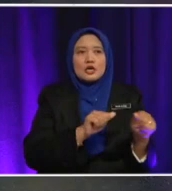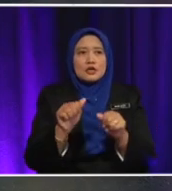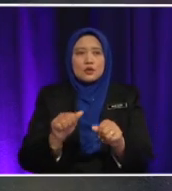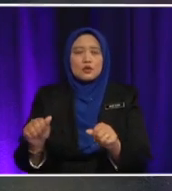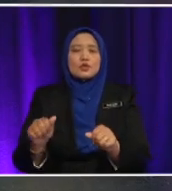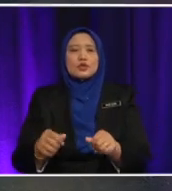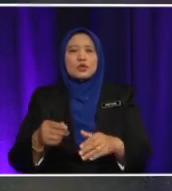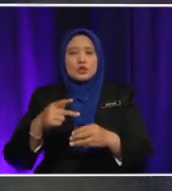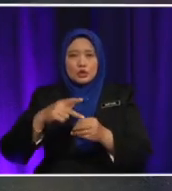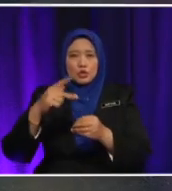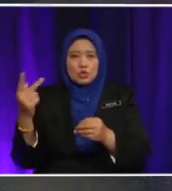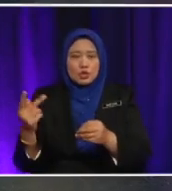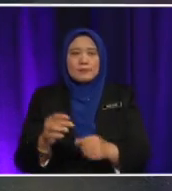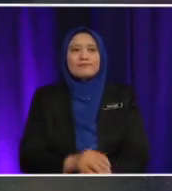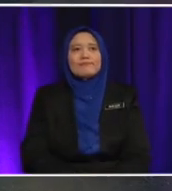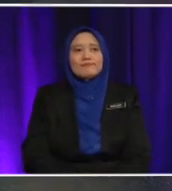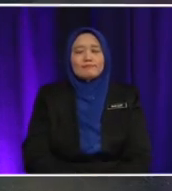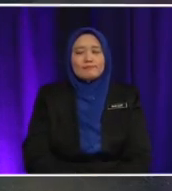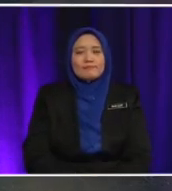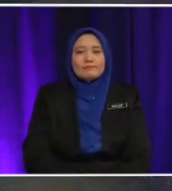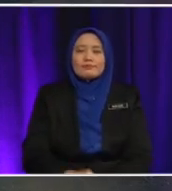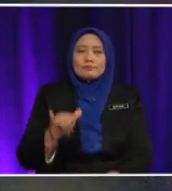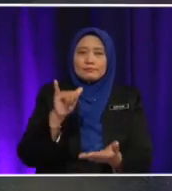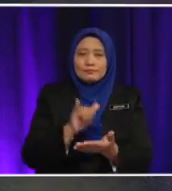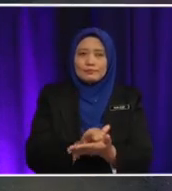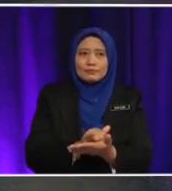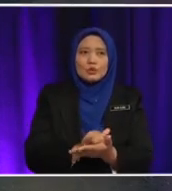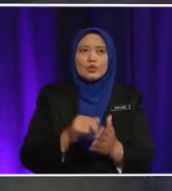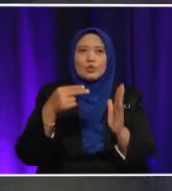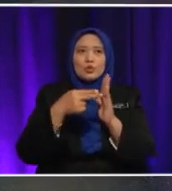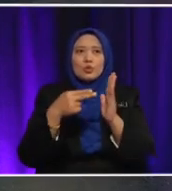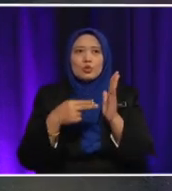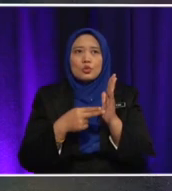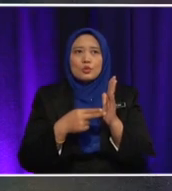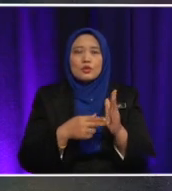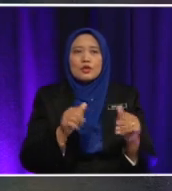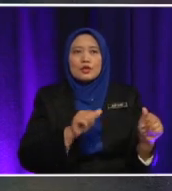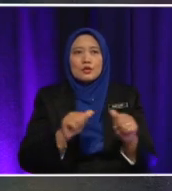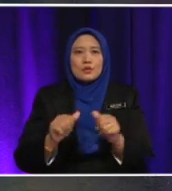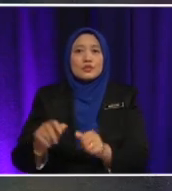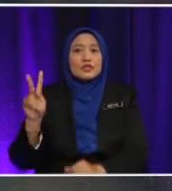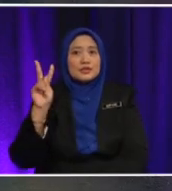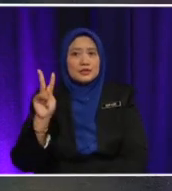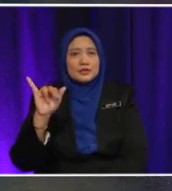itu adalah konsep untuk hukum arus kecap Oke seterusnya